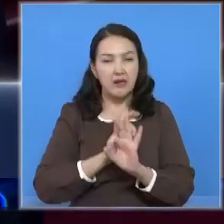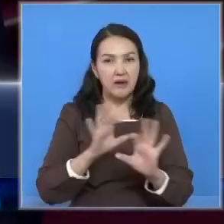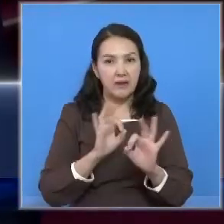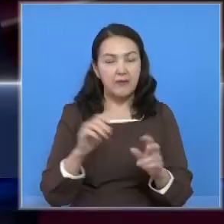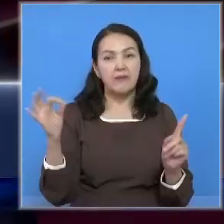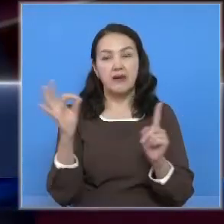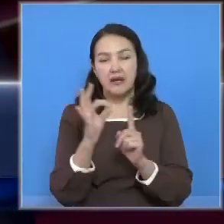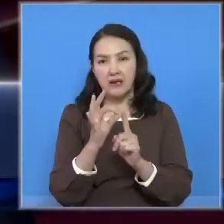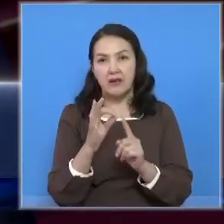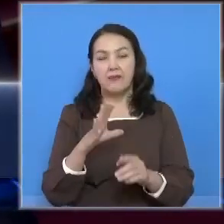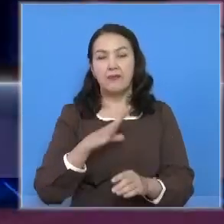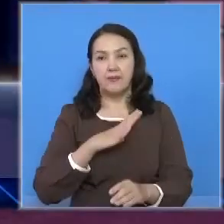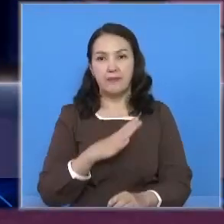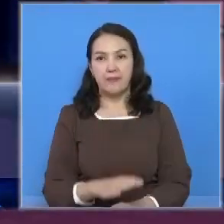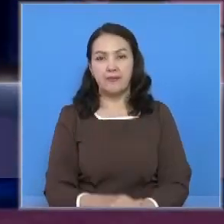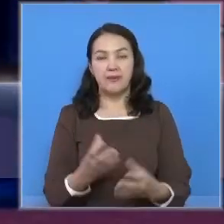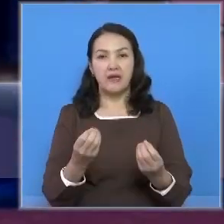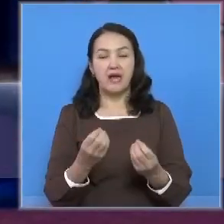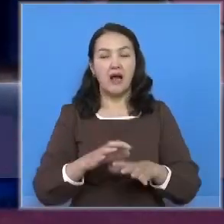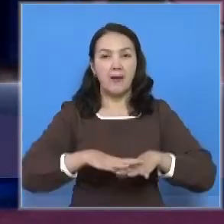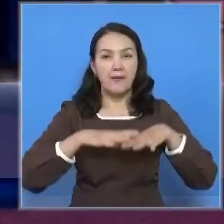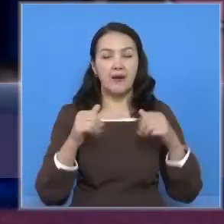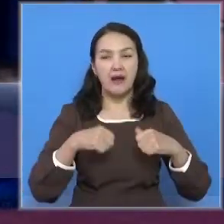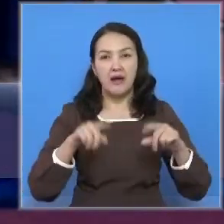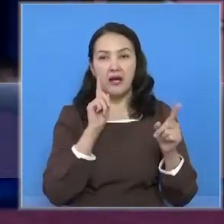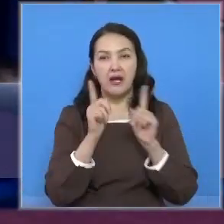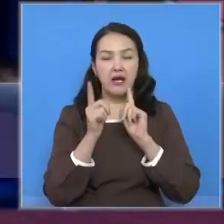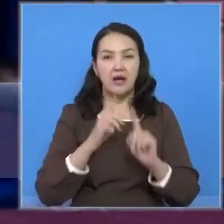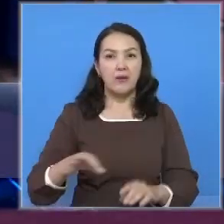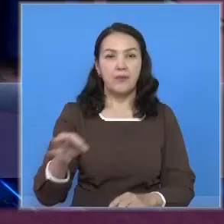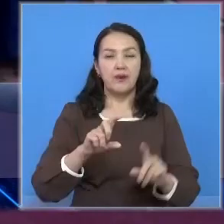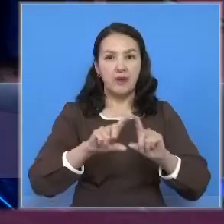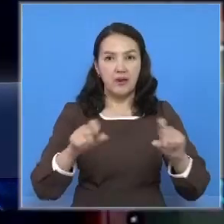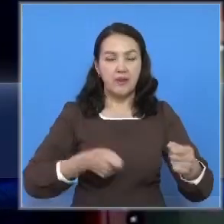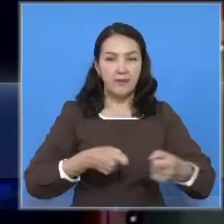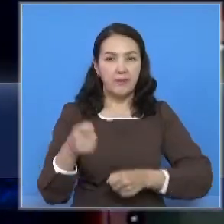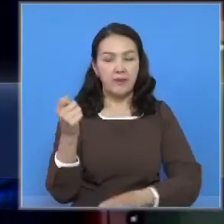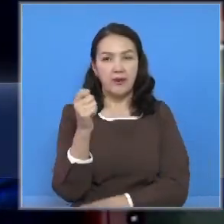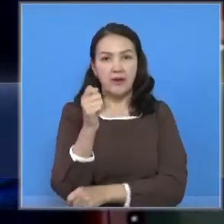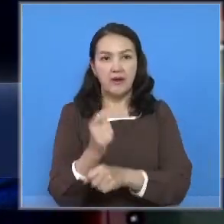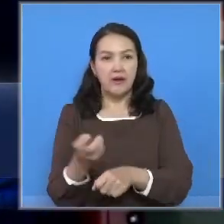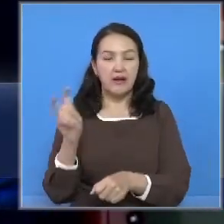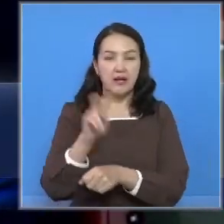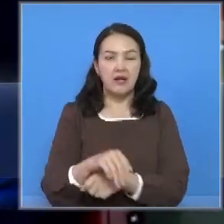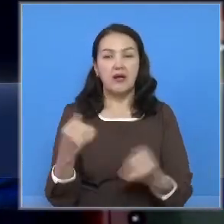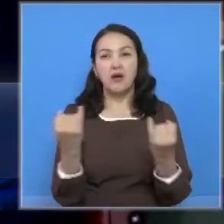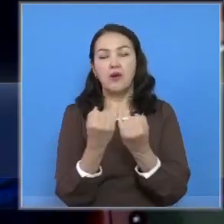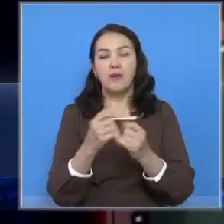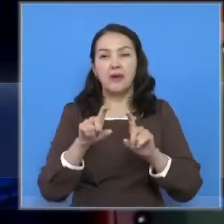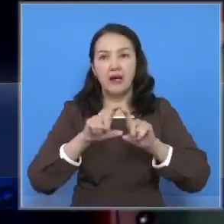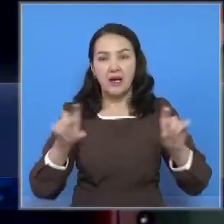деп осылай түйіндеп отырмыз. Тағылымы мол конференцияға аудандық өнер мектебінің ұжымдары да келді. Қонақтары саз